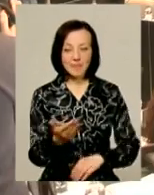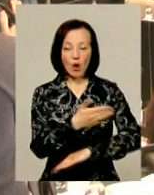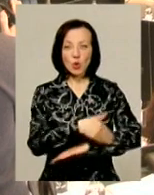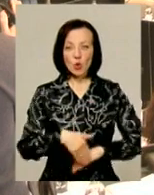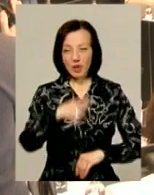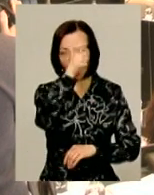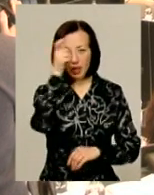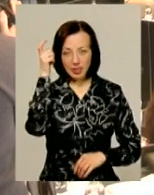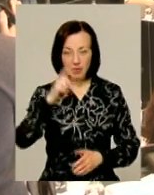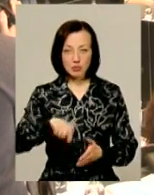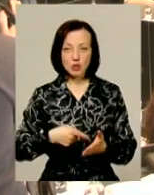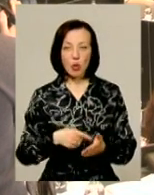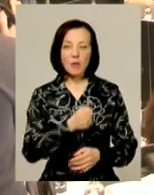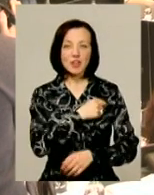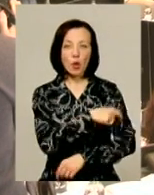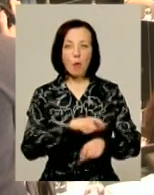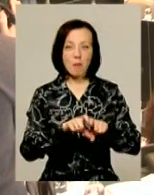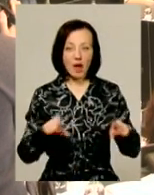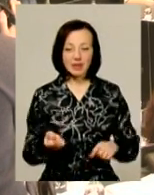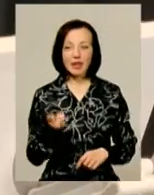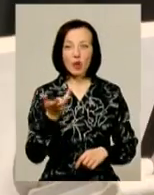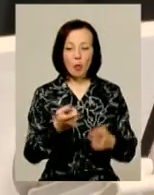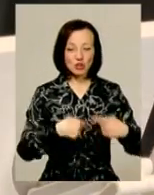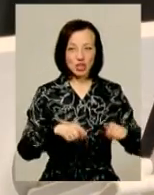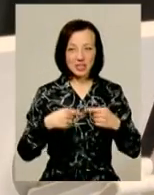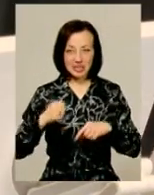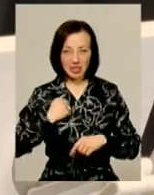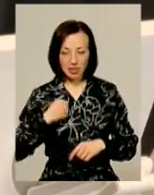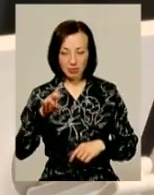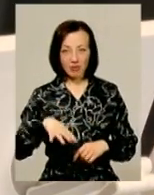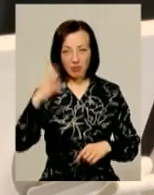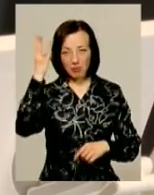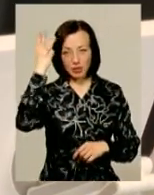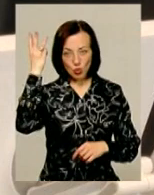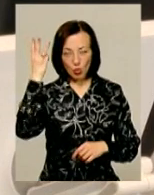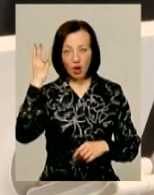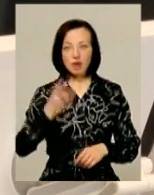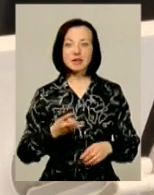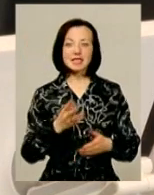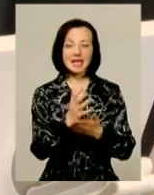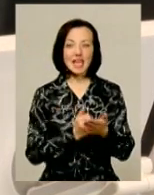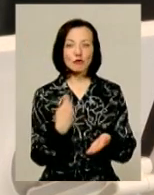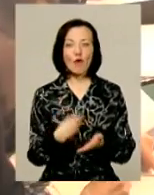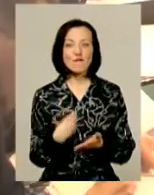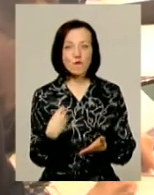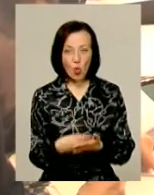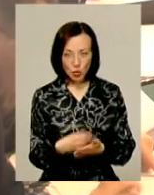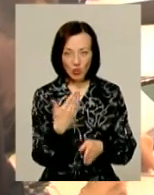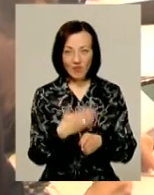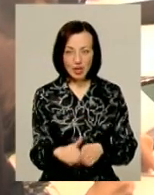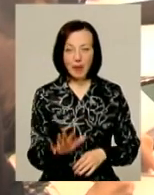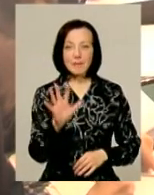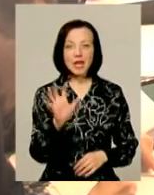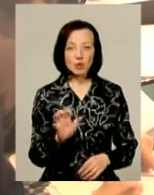прикордонній академії, міському військомату та кільком військовим частинам, що дислокуються в обласному центрі, з резервного фонду перепаде більш